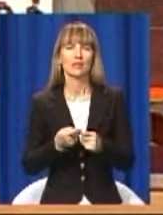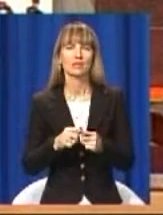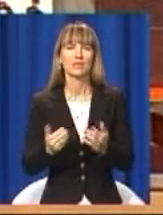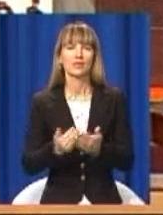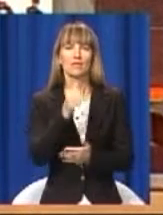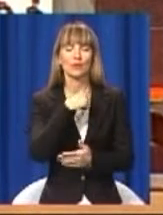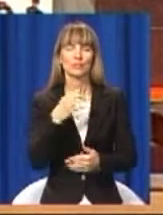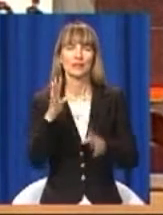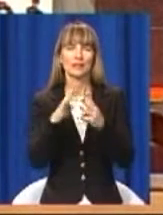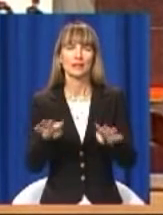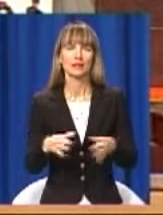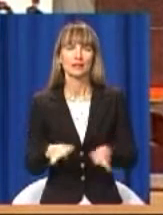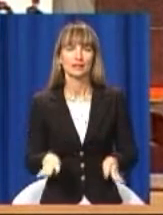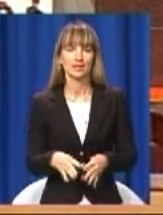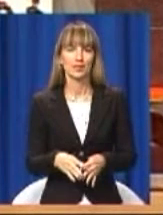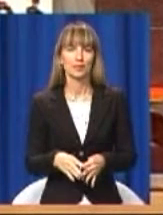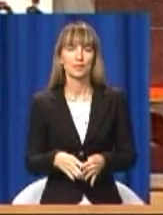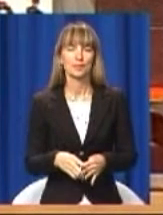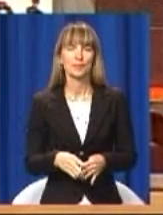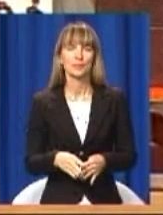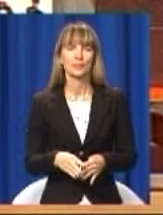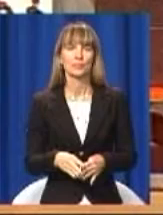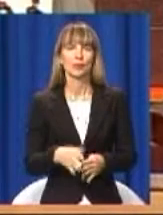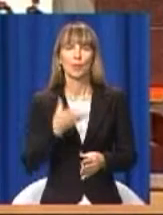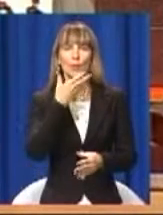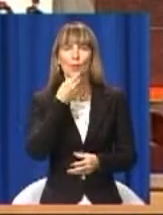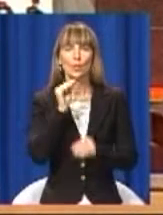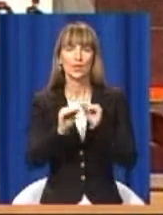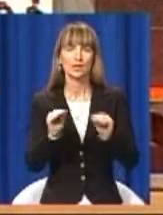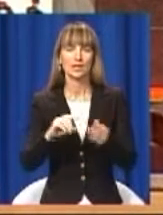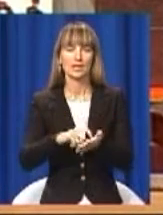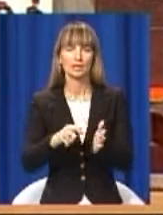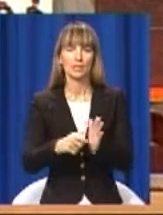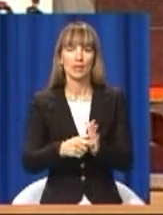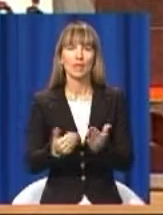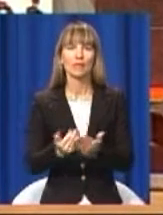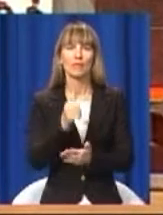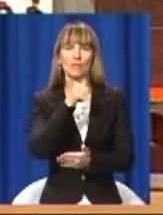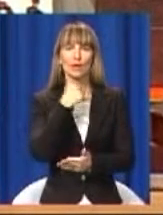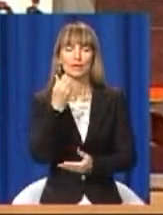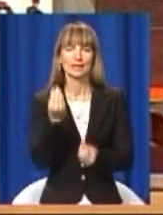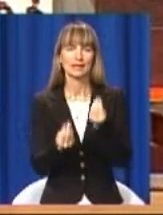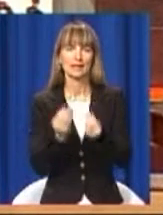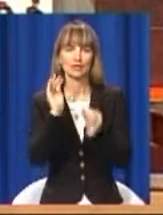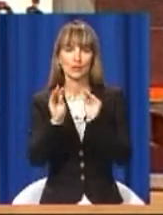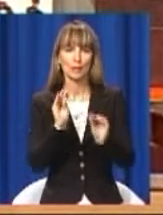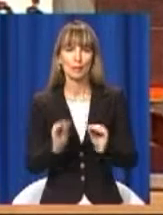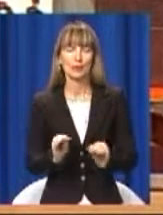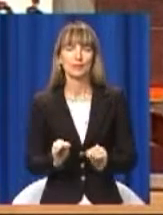новорічна ялинка, звісно, та прикрашання кімнати новорічними іграшками.